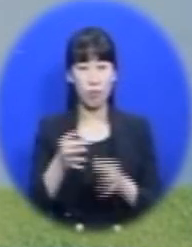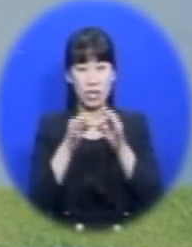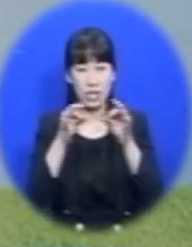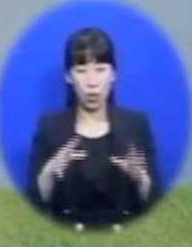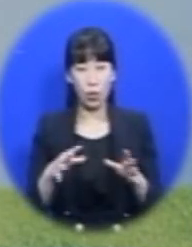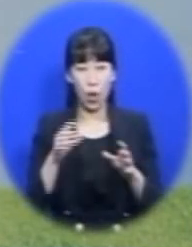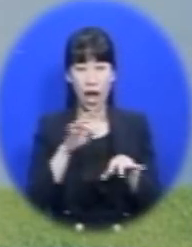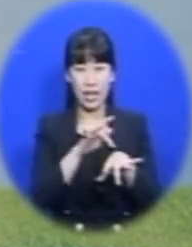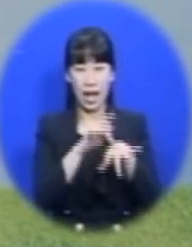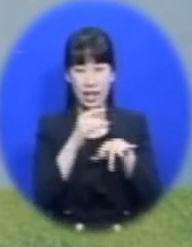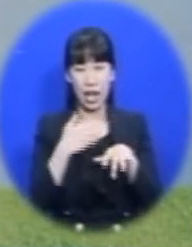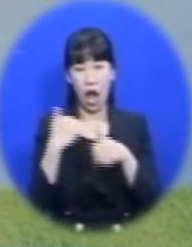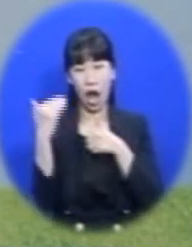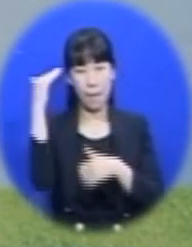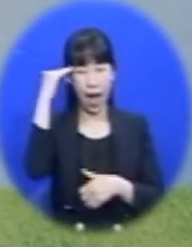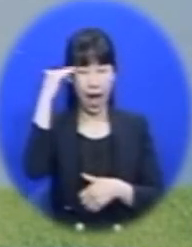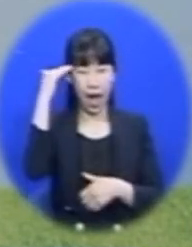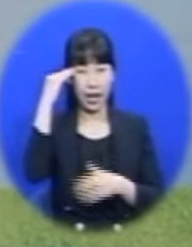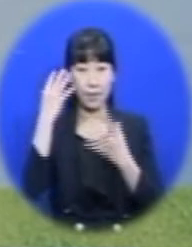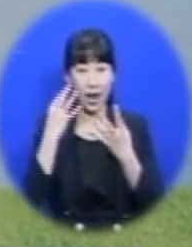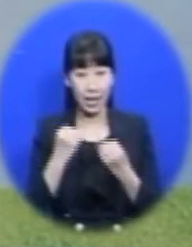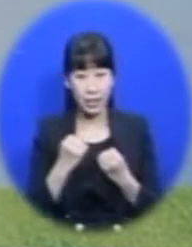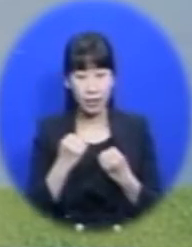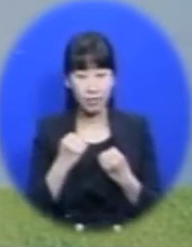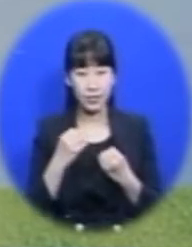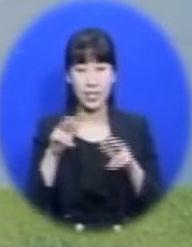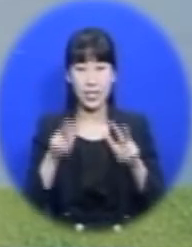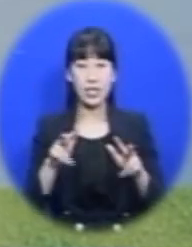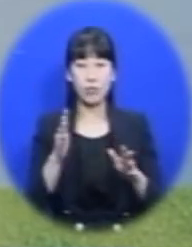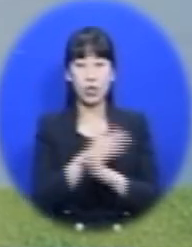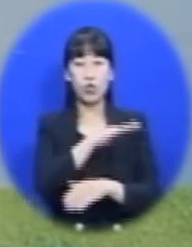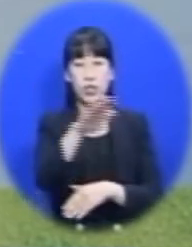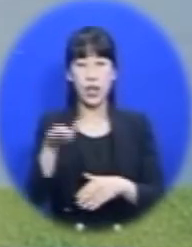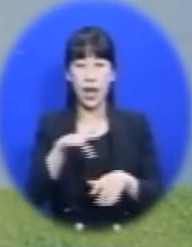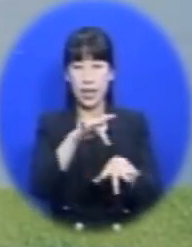살았습니까? 이제는 우리가 사탄을 정말 괴롭혀야 될 때가 온